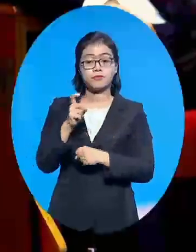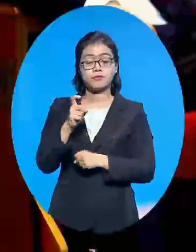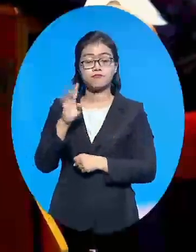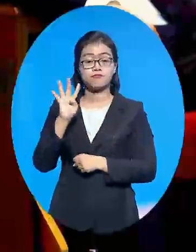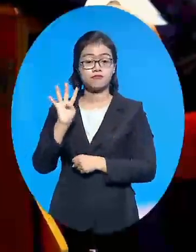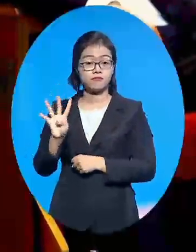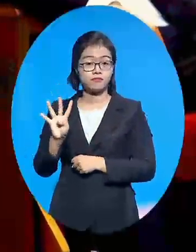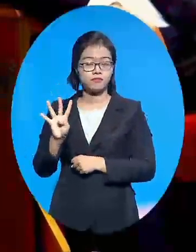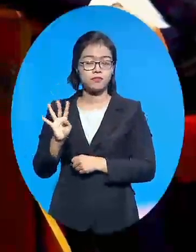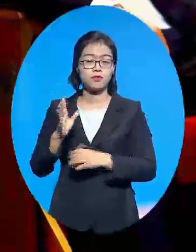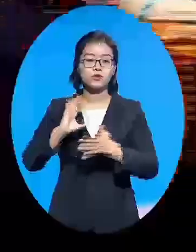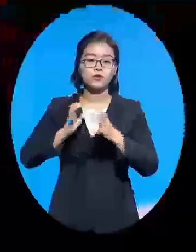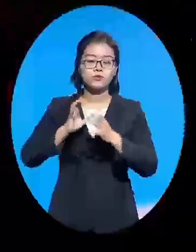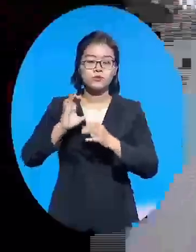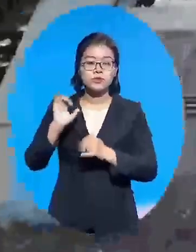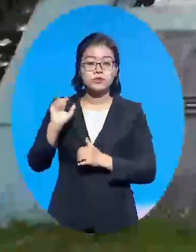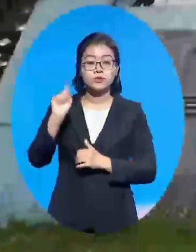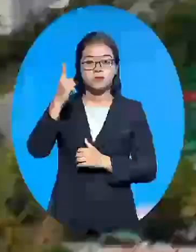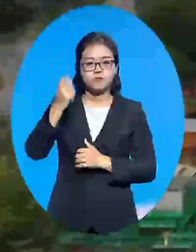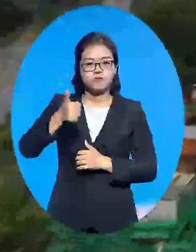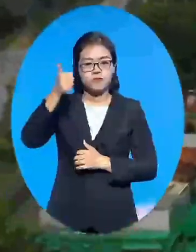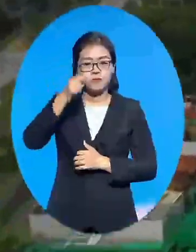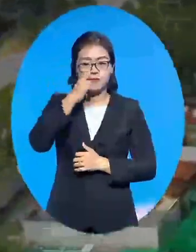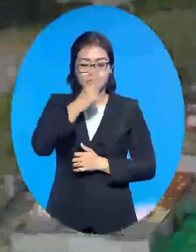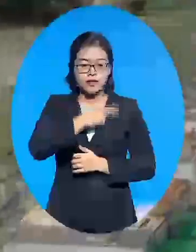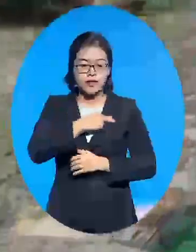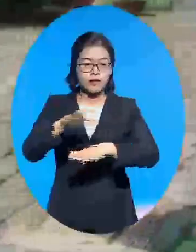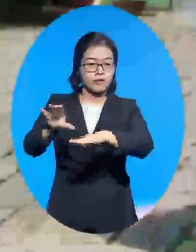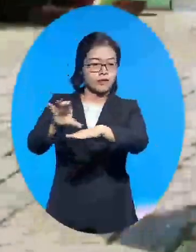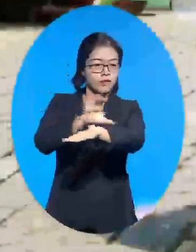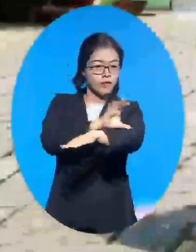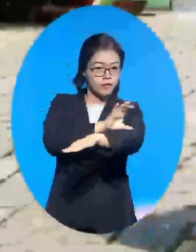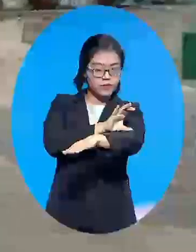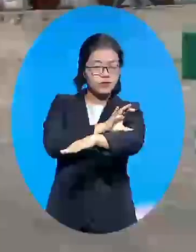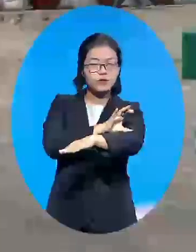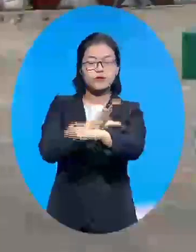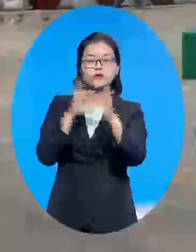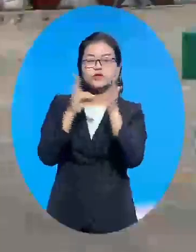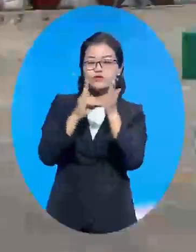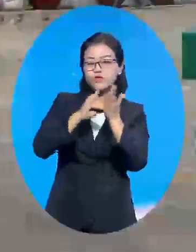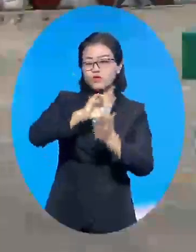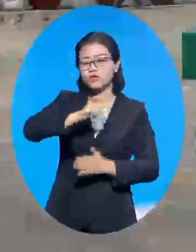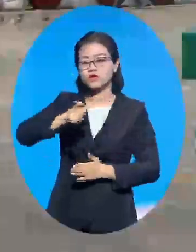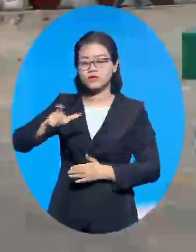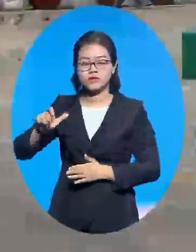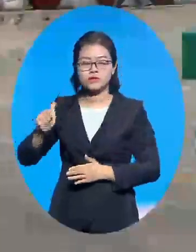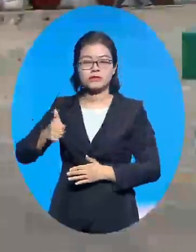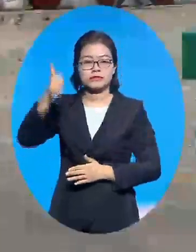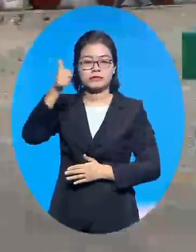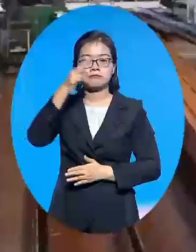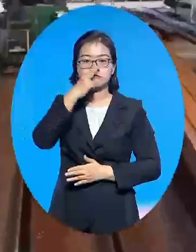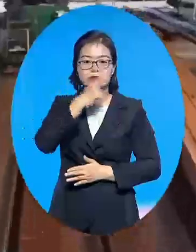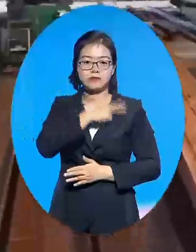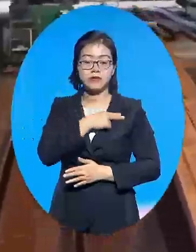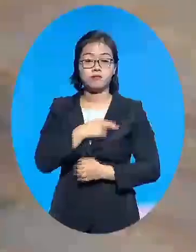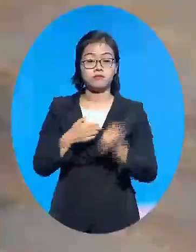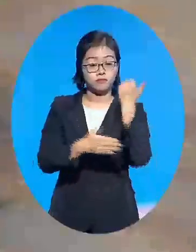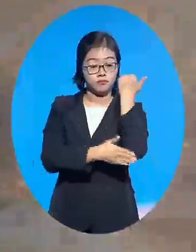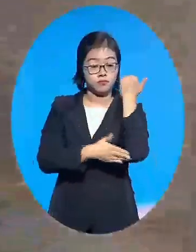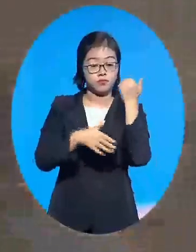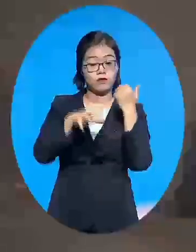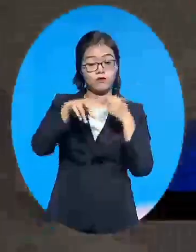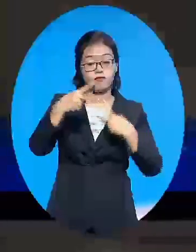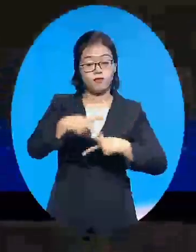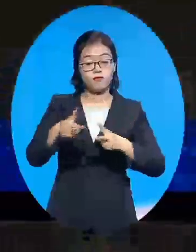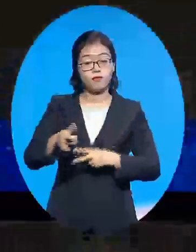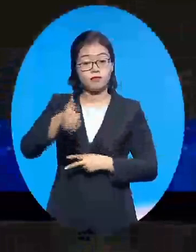là công ty hàng đầu tại việt nam về container sơmi rơ móc và các dịch vụ Logistic ngoài trụ sở chính tại thành phố Hồ Chí Minh đến